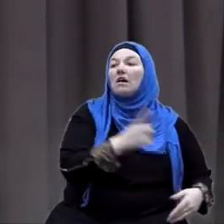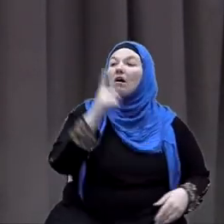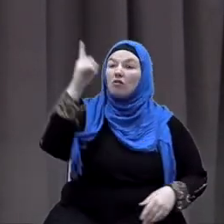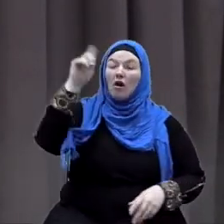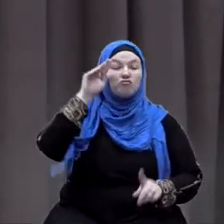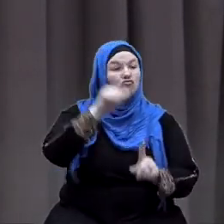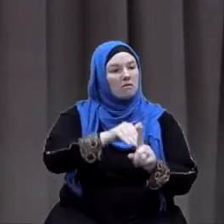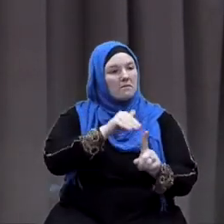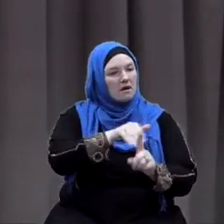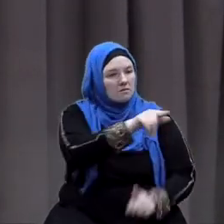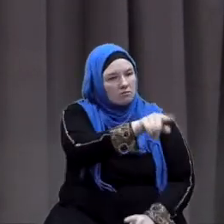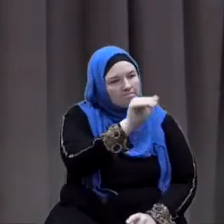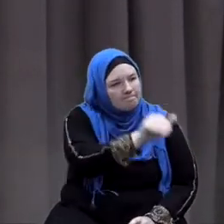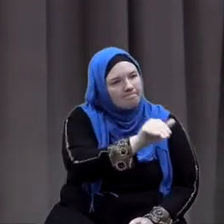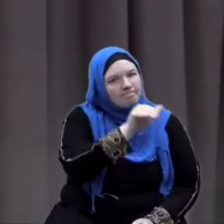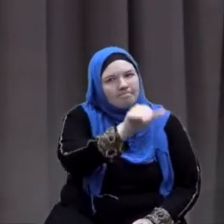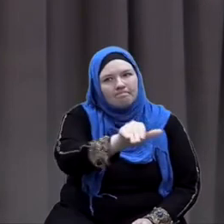reminders,